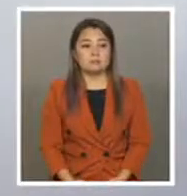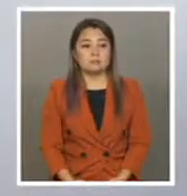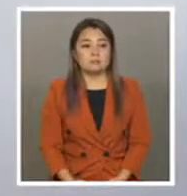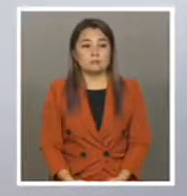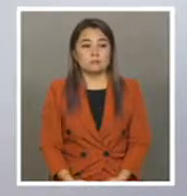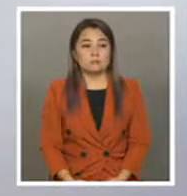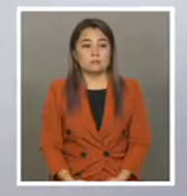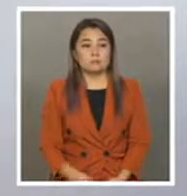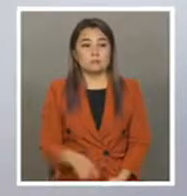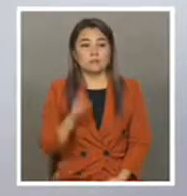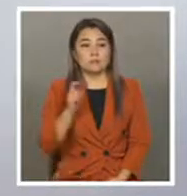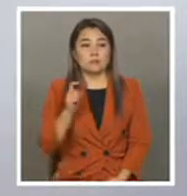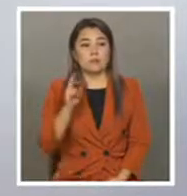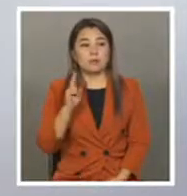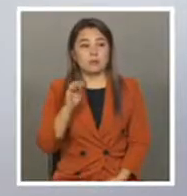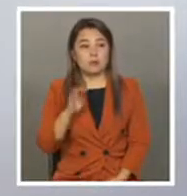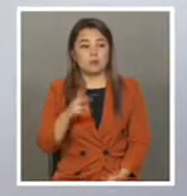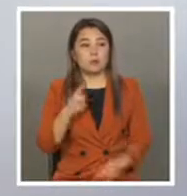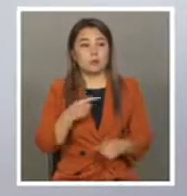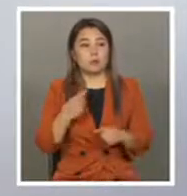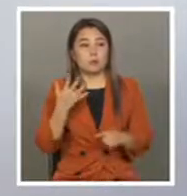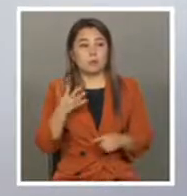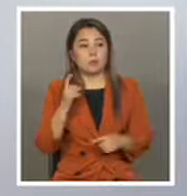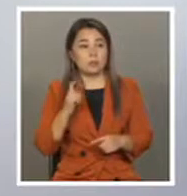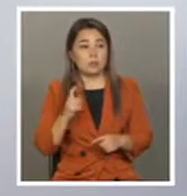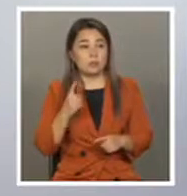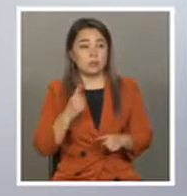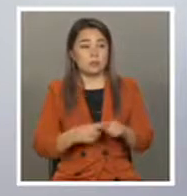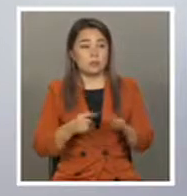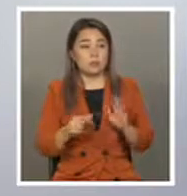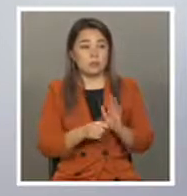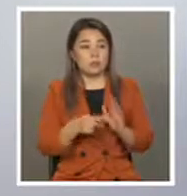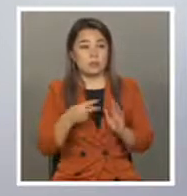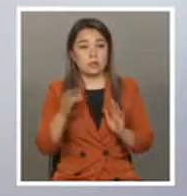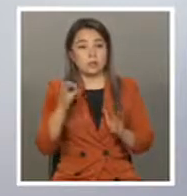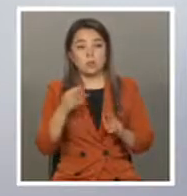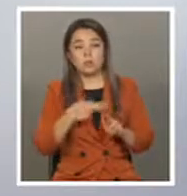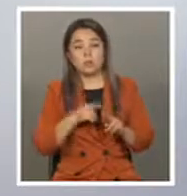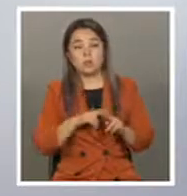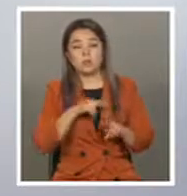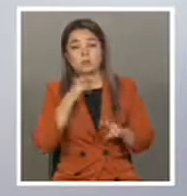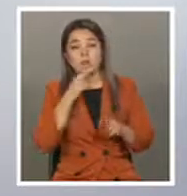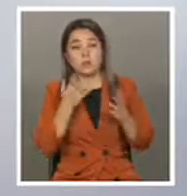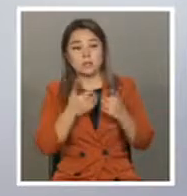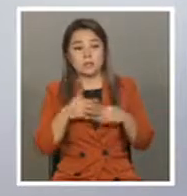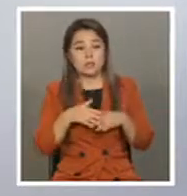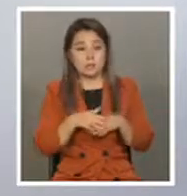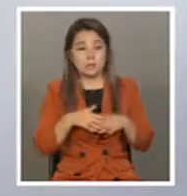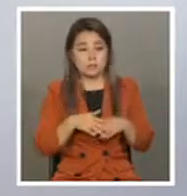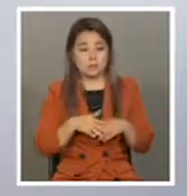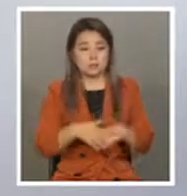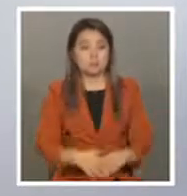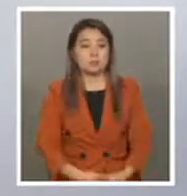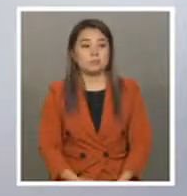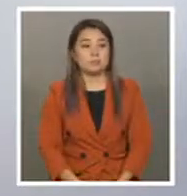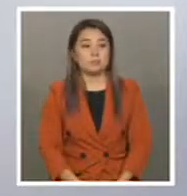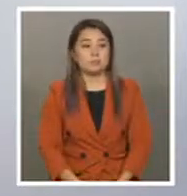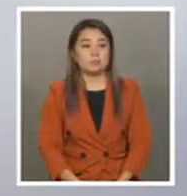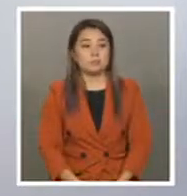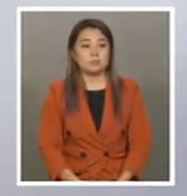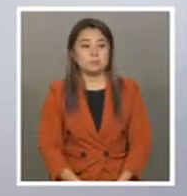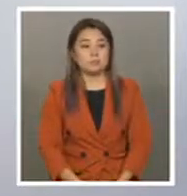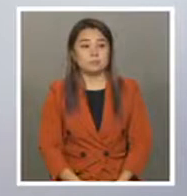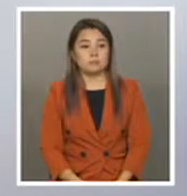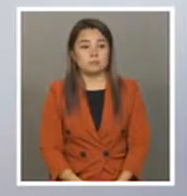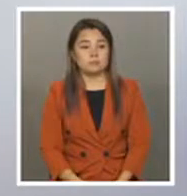қарастырайық. X квадрат минус 5x қосылған 6 тең 0 теңдеуін шешіңіз дейді. Бұл келтірілген квадрат теңдеу екенін көріп